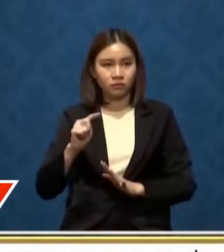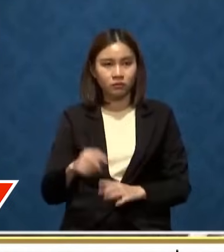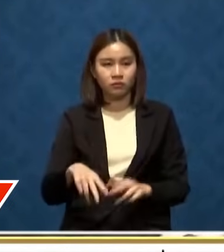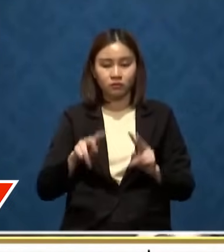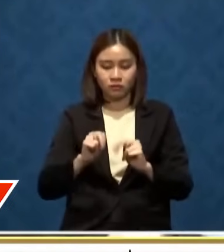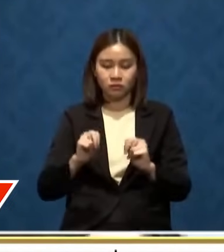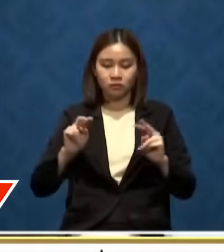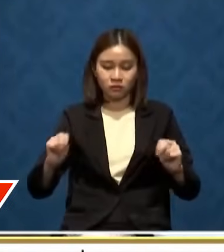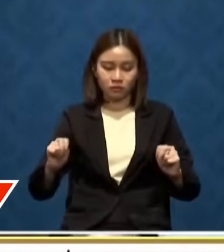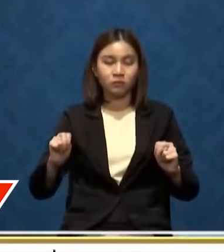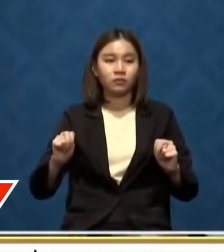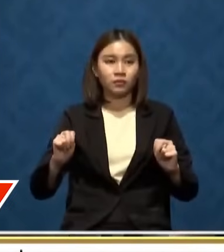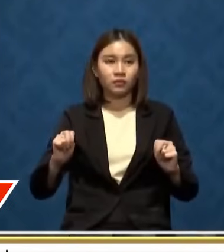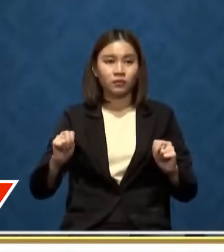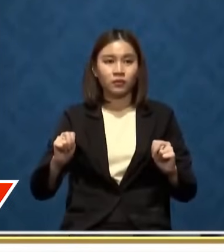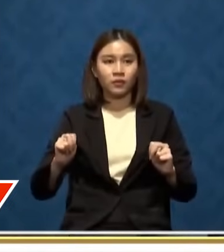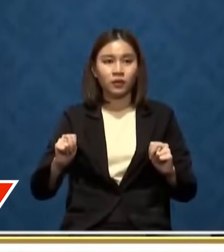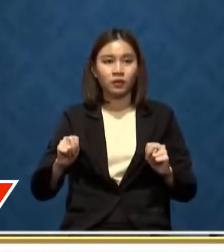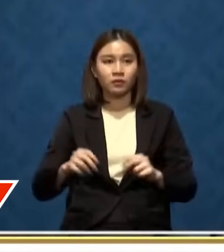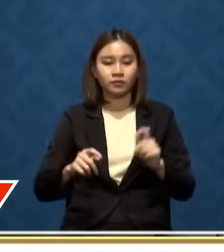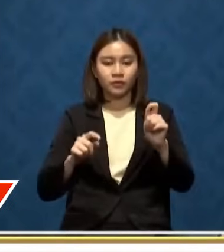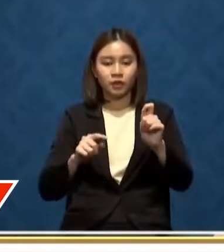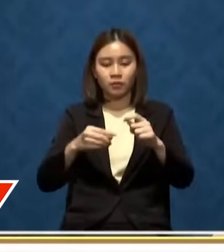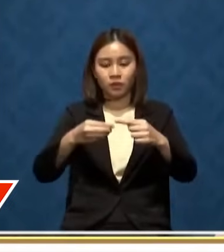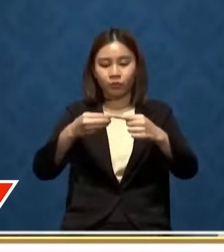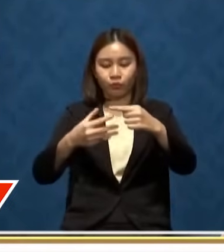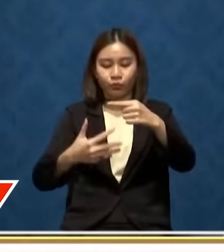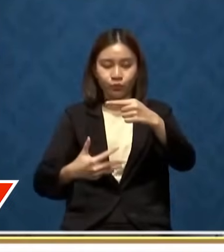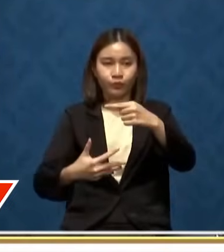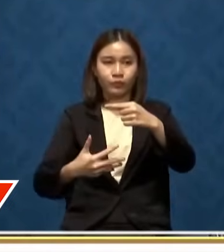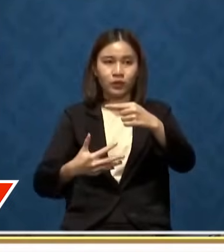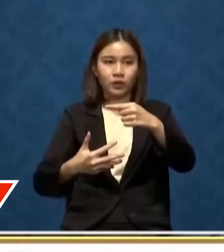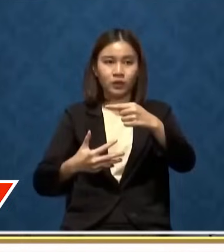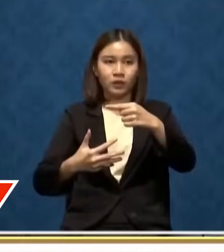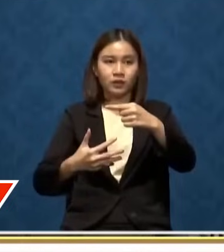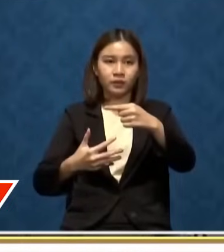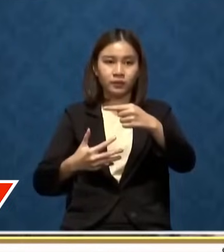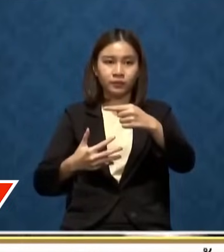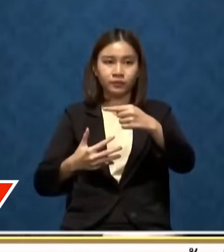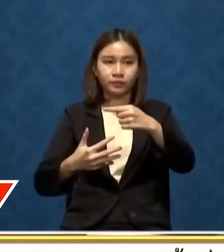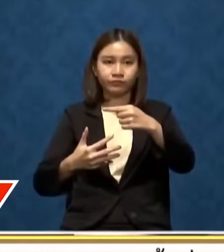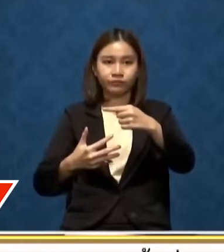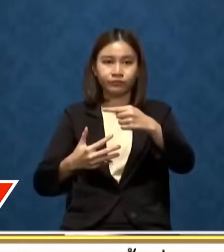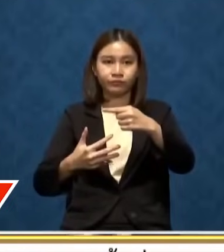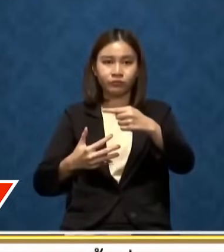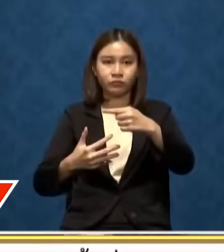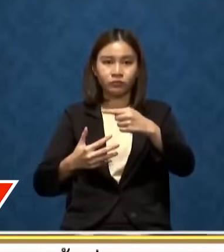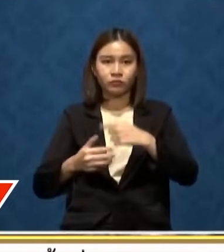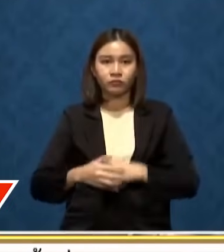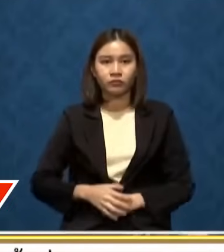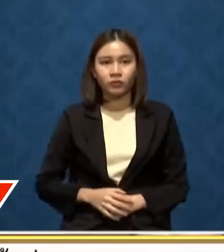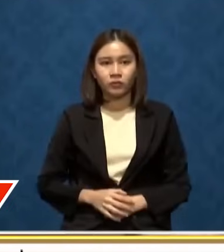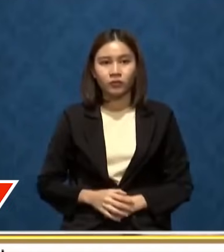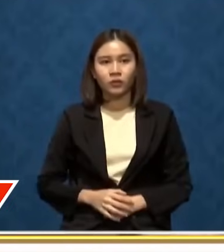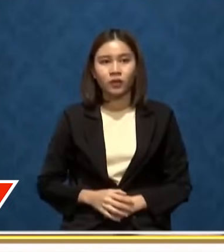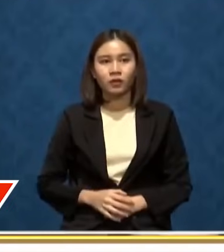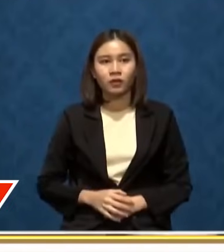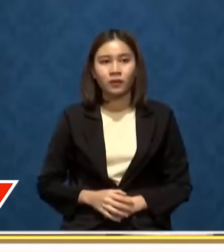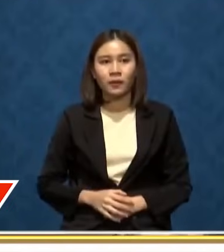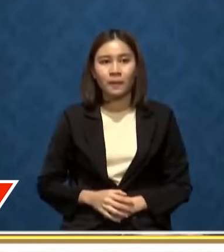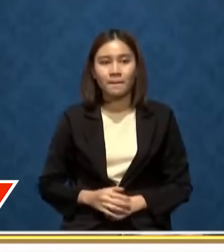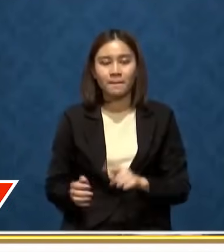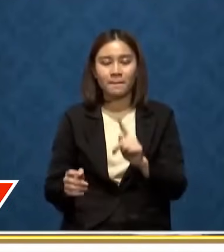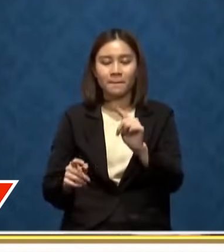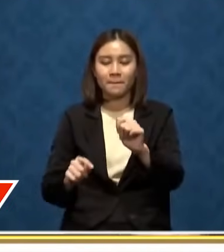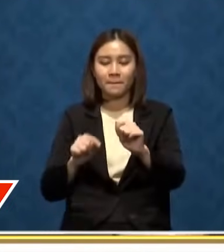ทบุรีเขตเลือกตั้งที่7อำเภอบางบัวทองตำบลบางบัวทองตำบลสนุลอยตำบลพิมลราชอำเภอไซน้อยตำบล